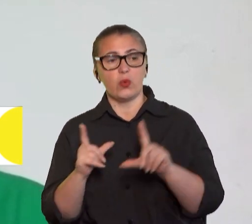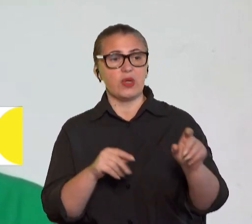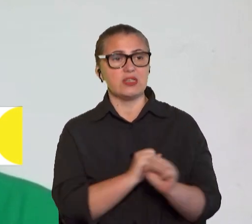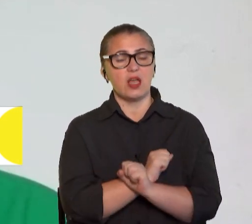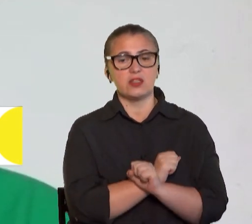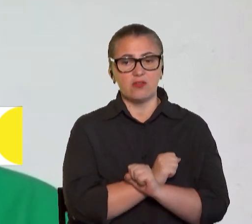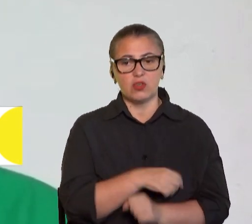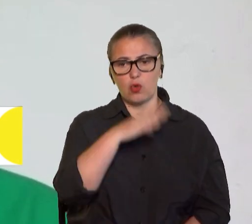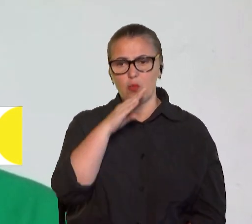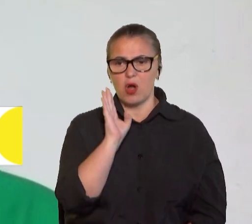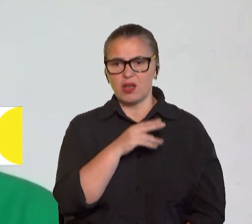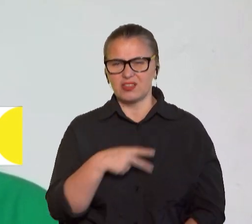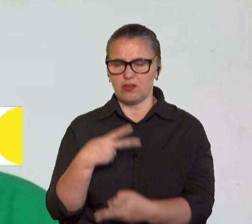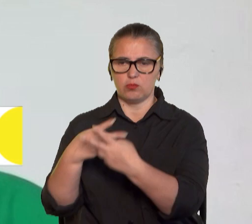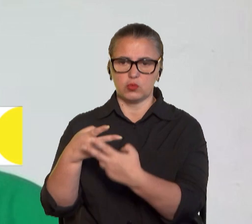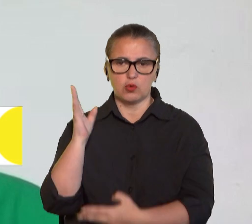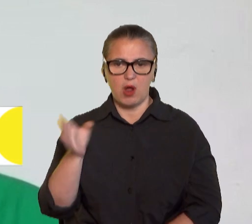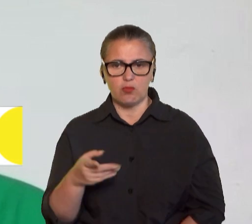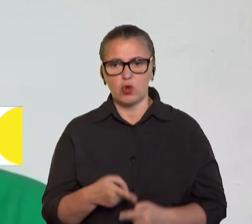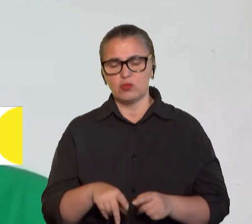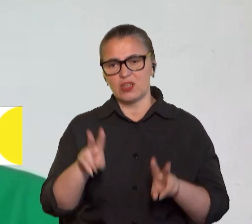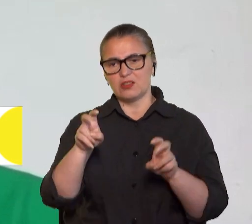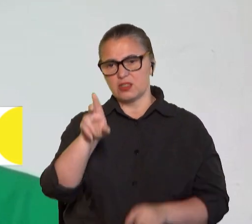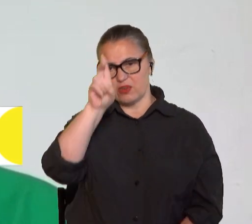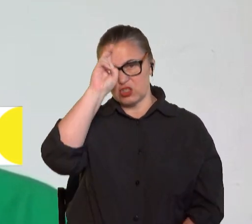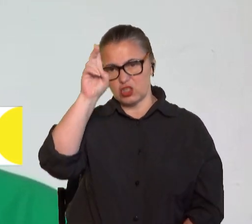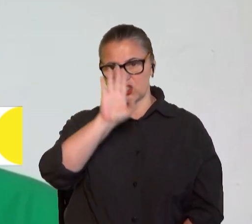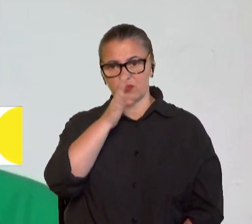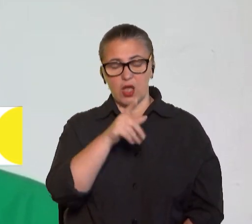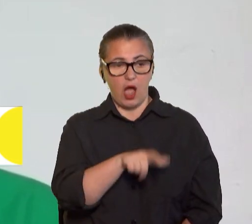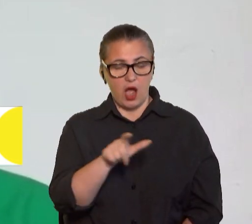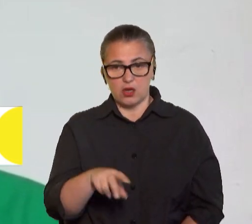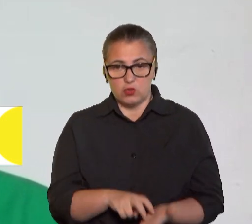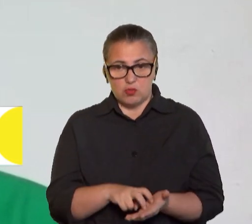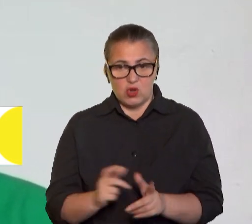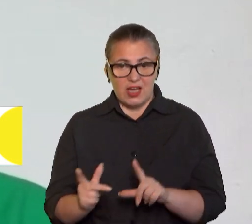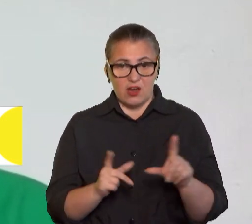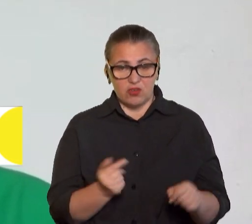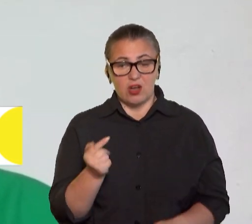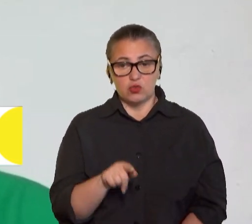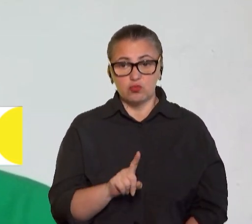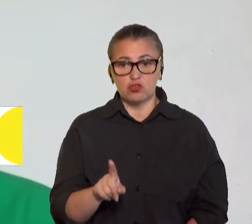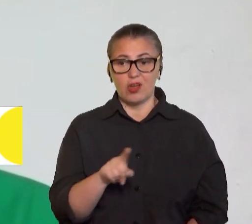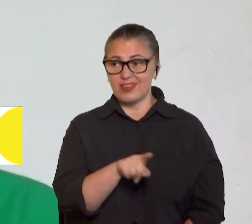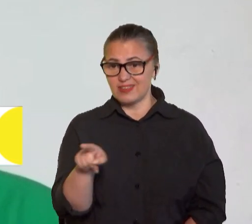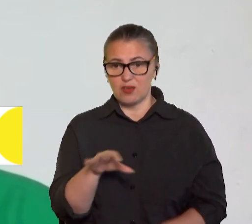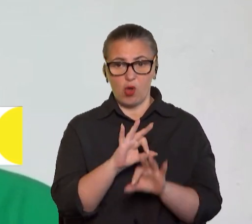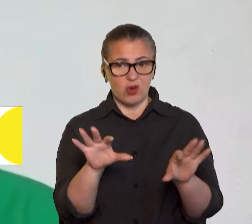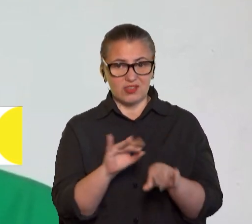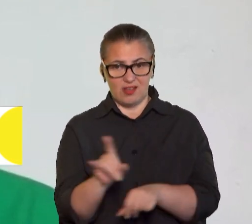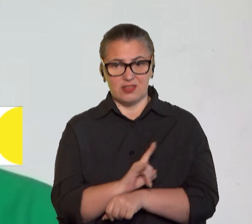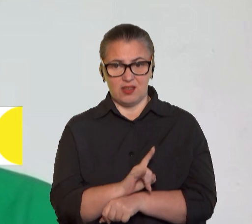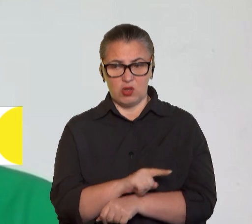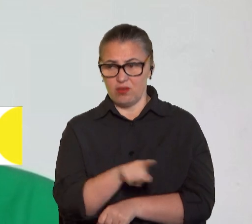відпочинок, батьків точно посадять, бо це буде там державна зрада. А люди бояться виїжджати через те, що їм розказали неправду,